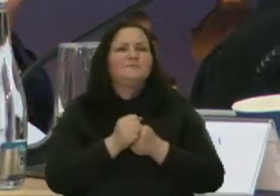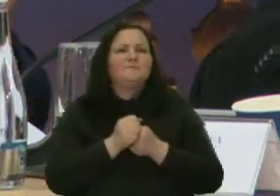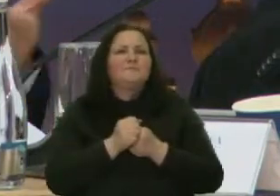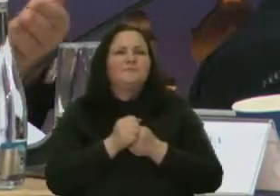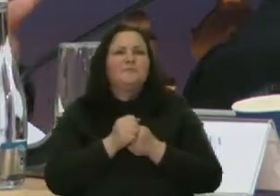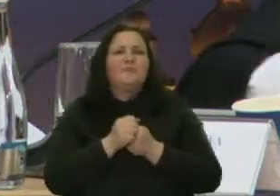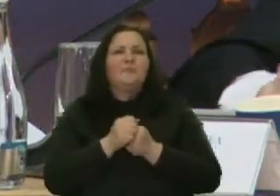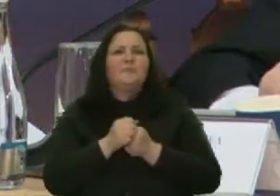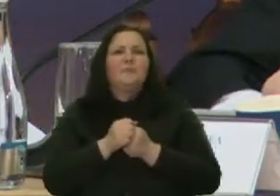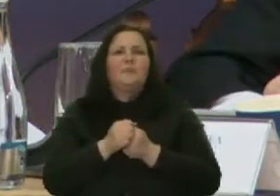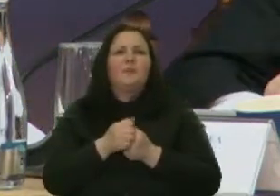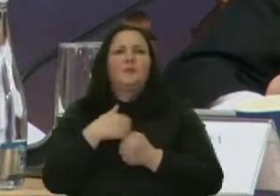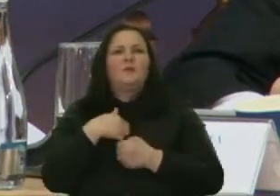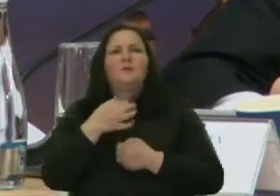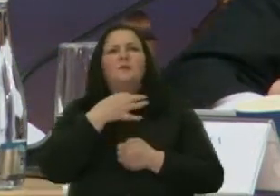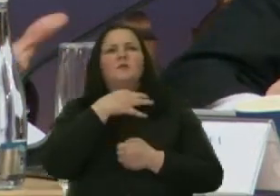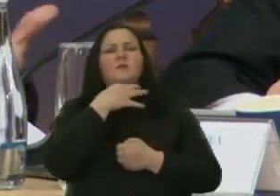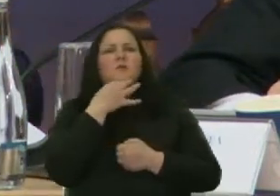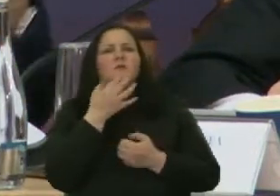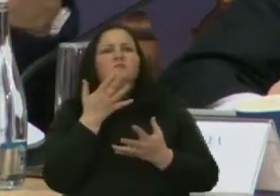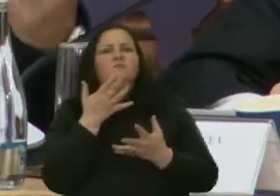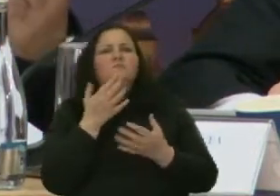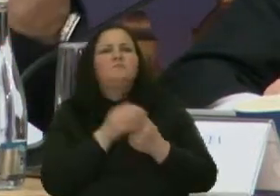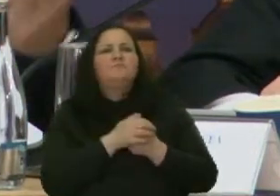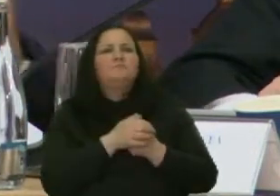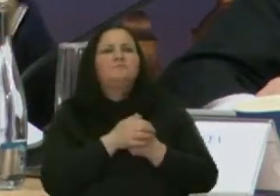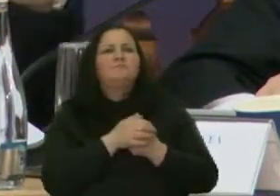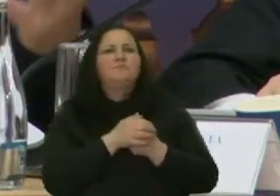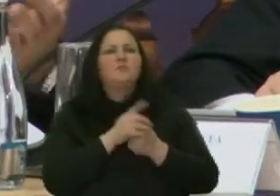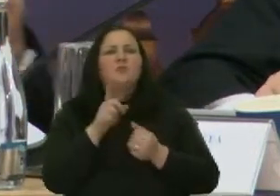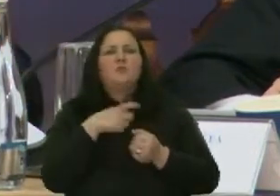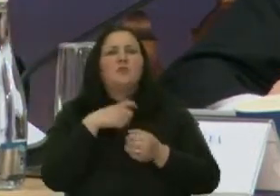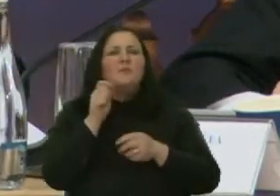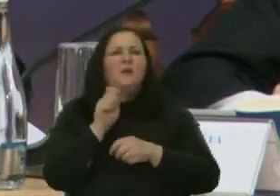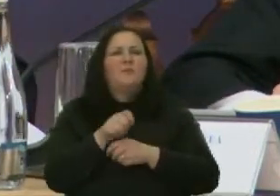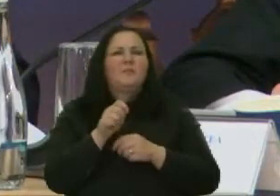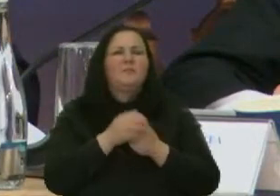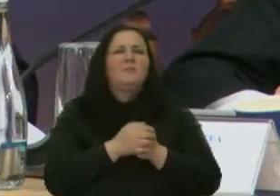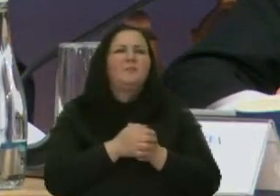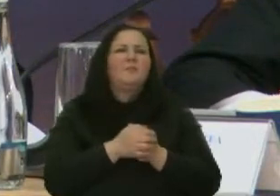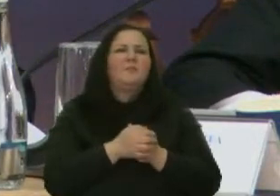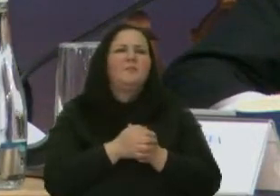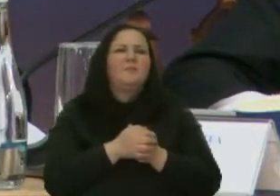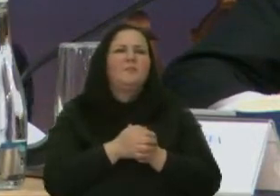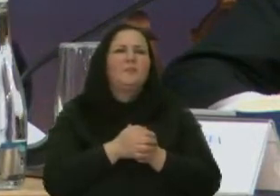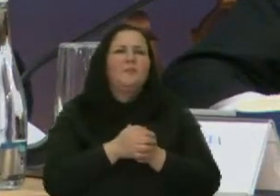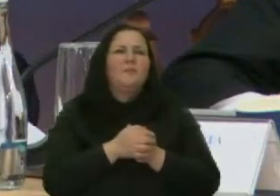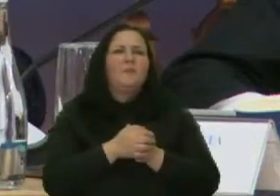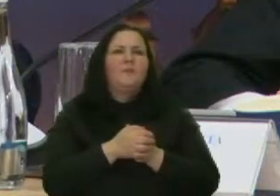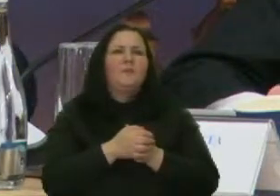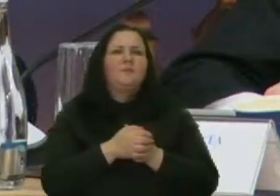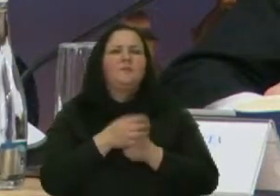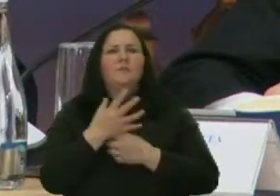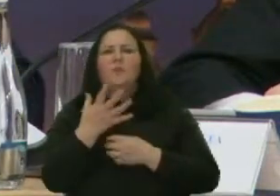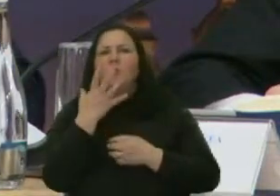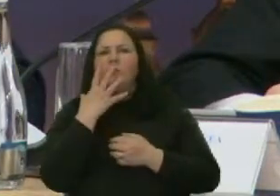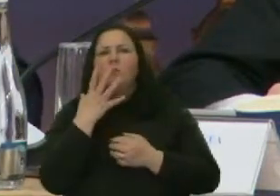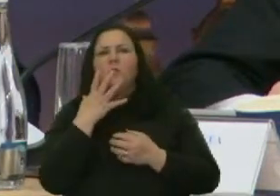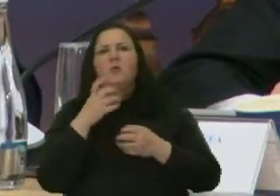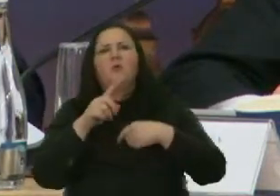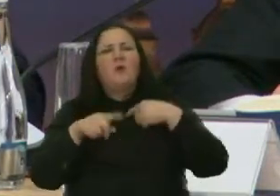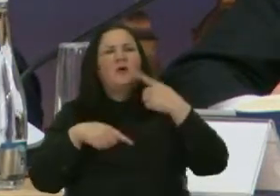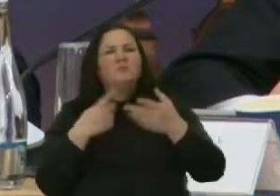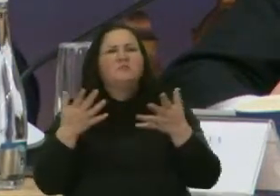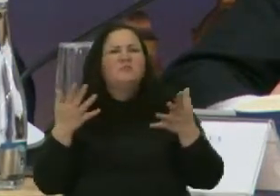colegii mei toți spun de doi Tre ani de zile fă ceva că ne sesizează oamenii că vin de pe străzile respective cu noroi crește poluarea și așa mai departe în